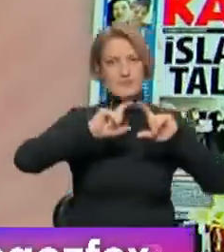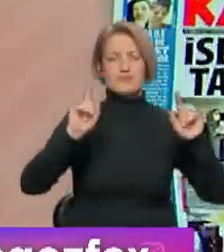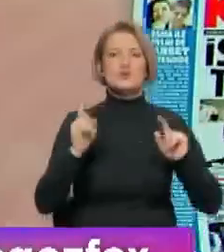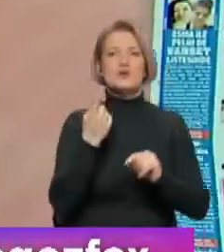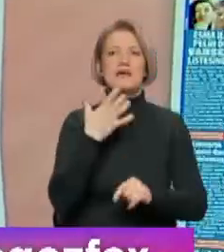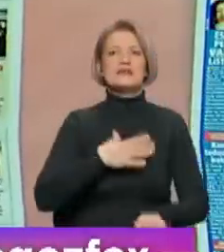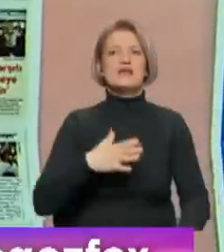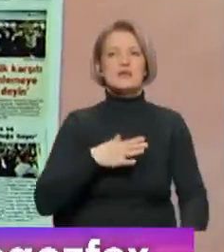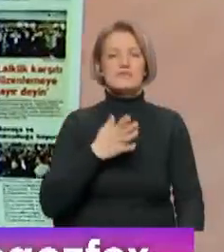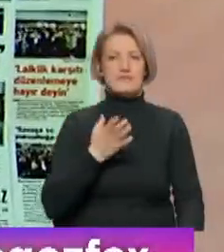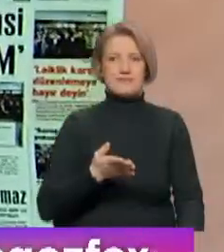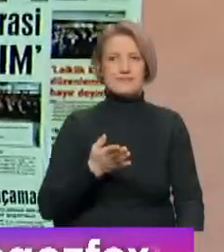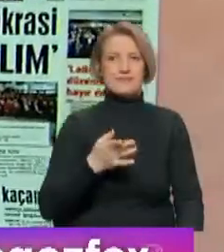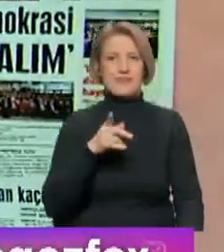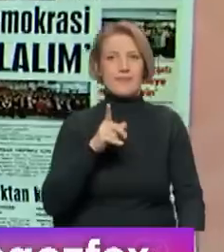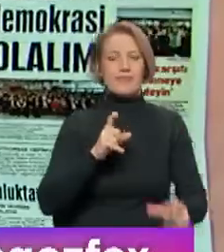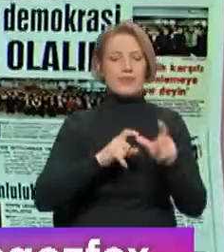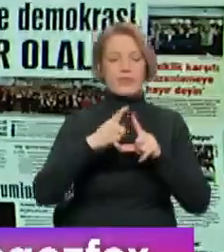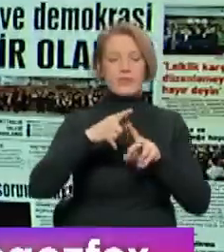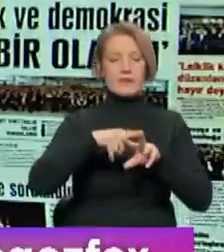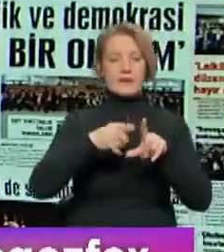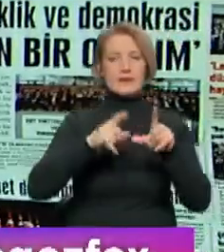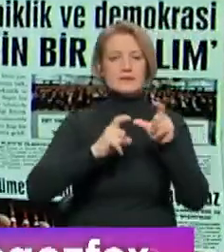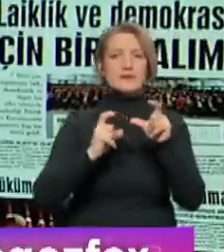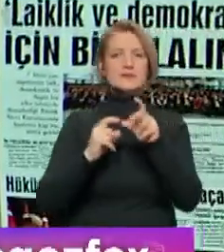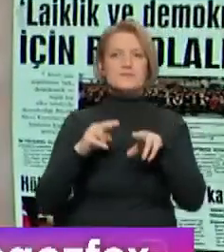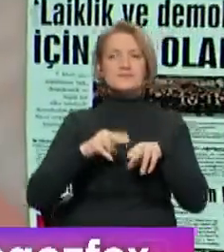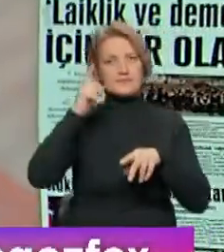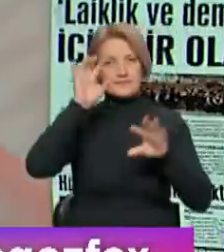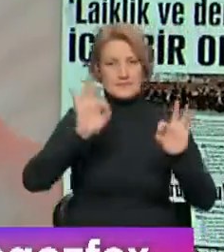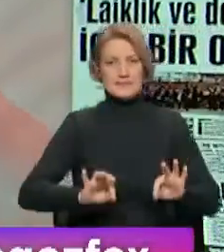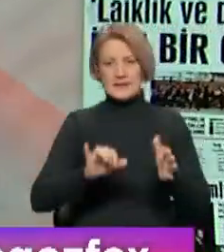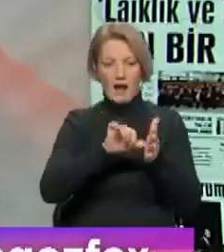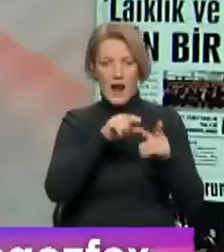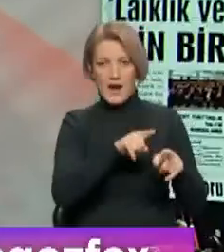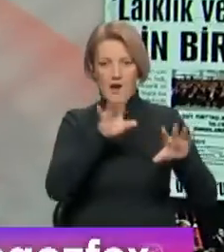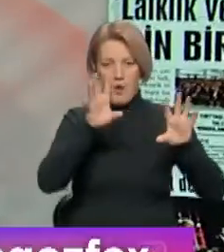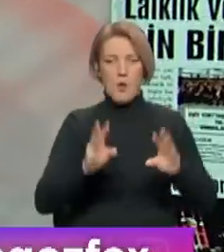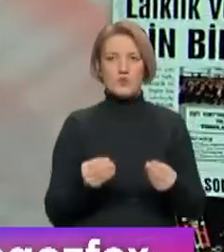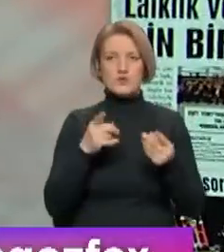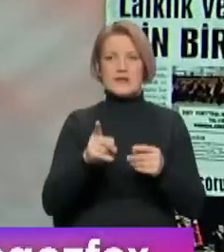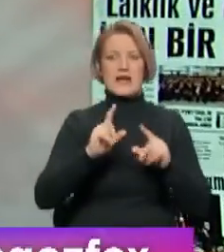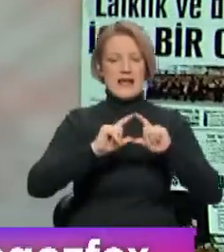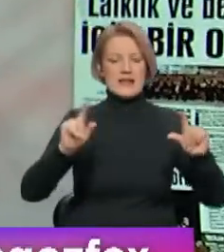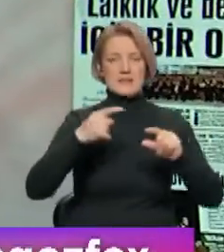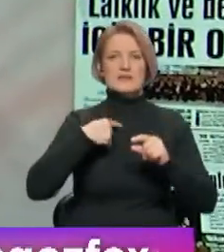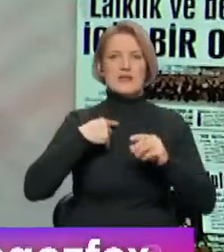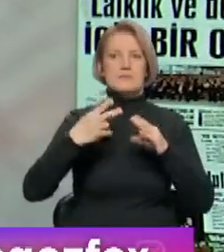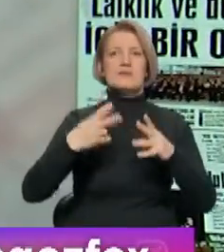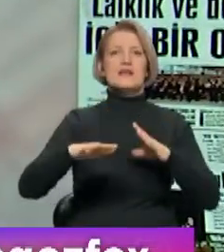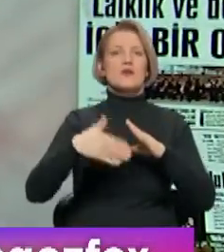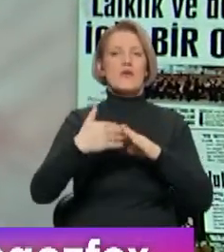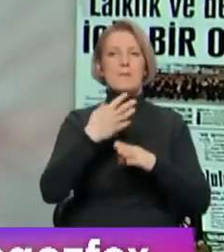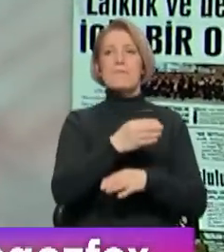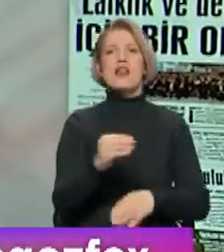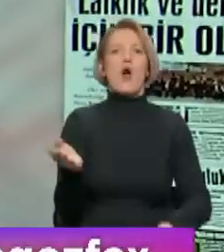Müjdemi isterim staj SSK başlangıcı olsun diye bu etiketi altında bizlere ulaşan yine